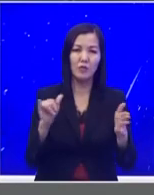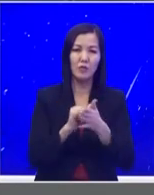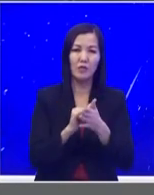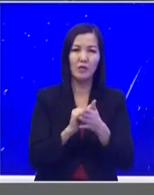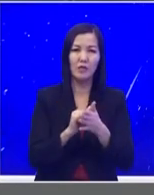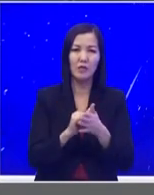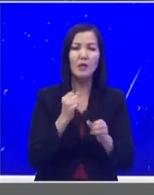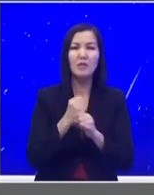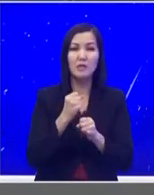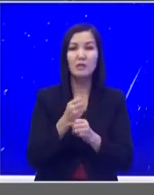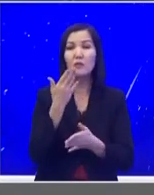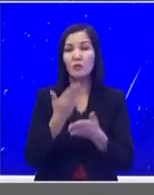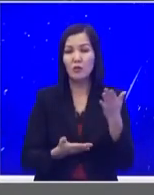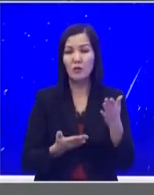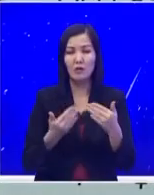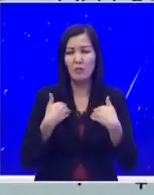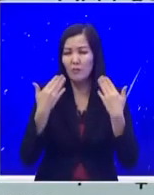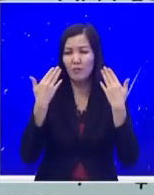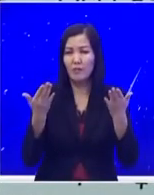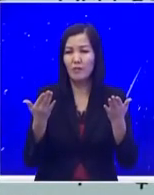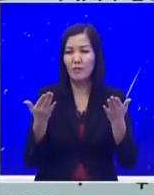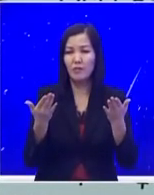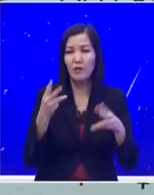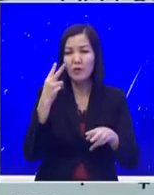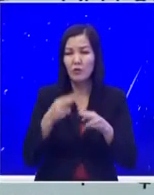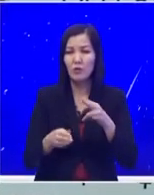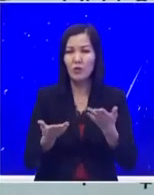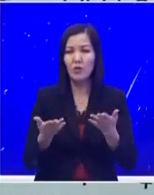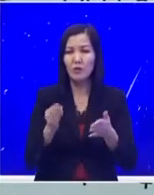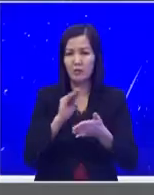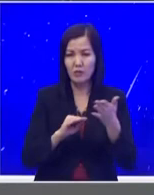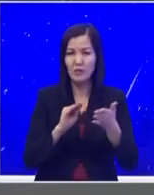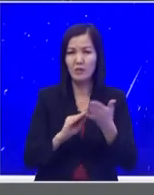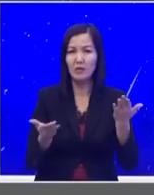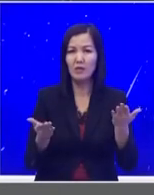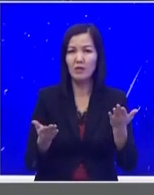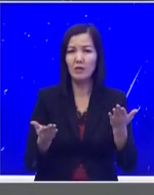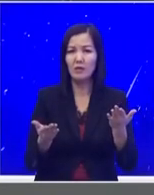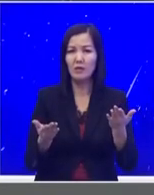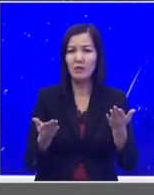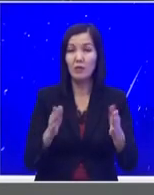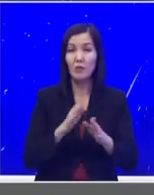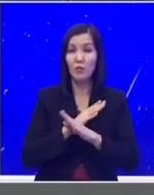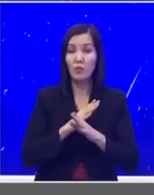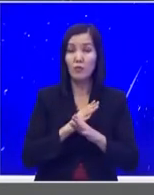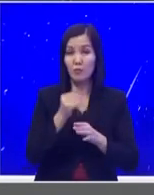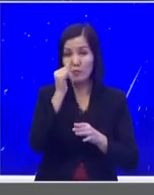тұрады, не істейміз деп. Ой айналайындар, біз түссіз жоғалған деп жазыңдар, өлімге қимаймыз